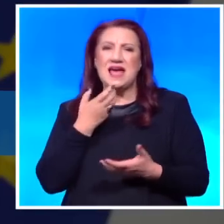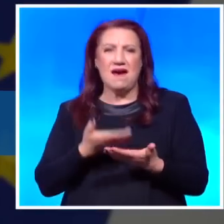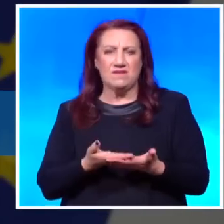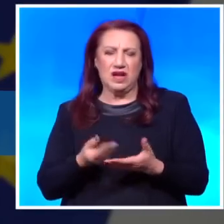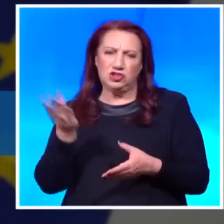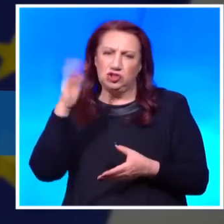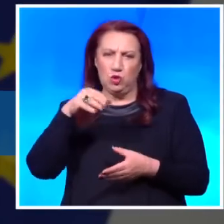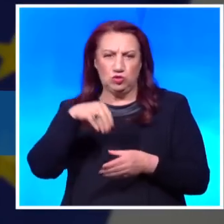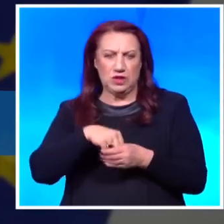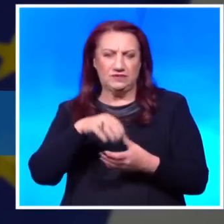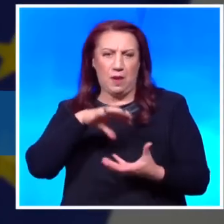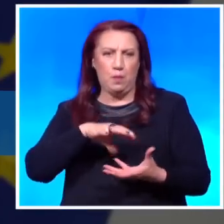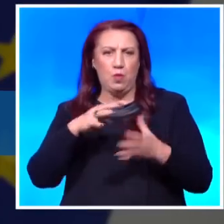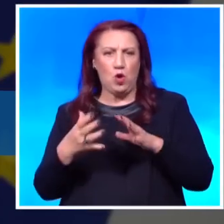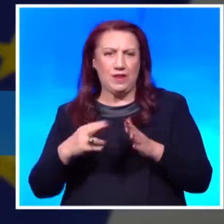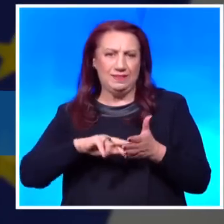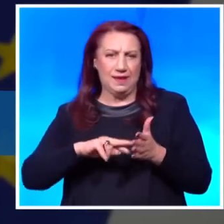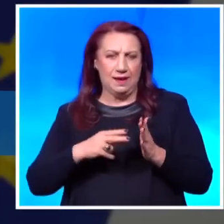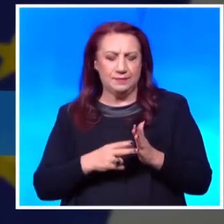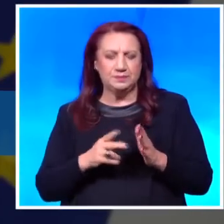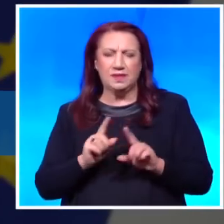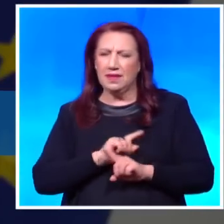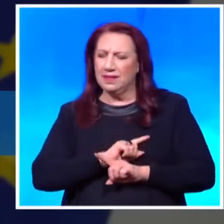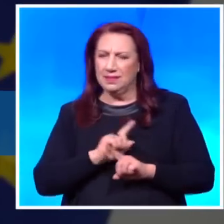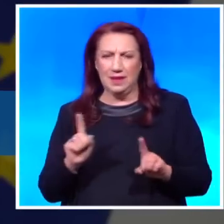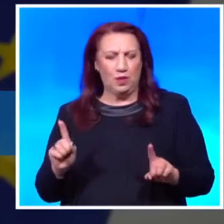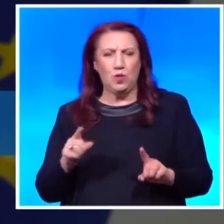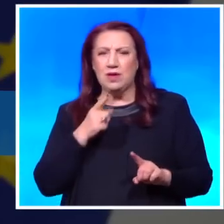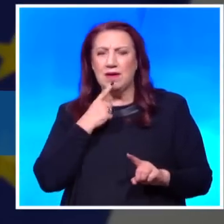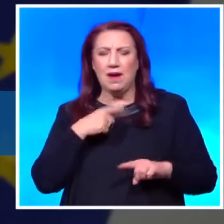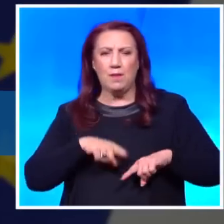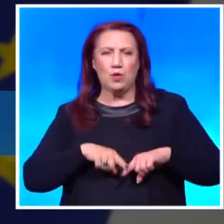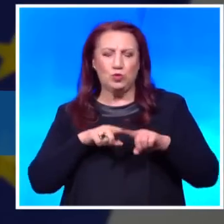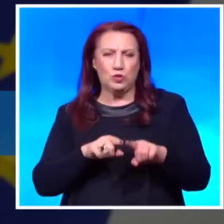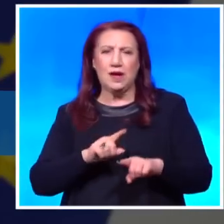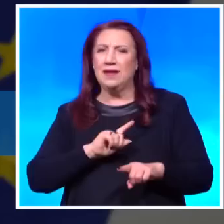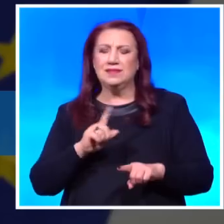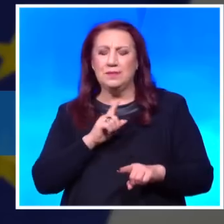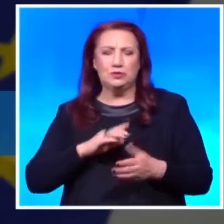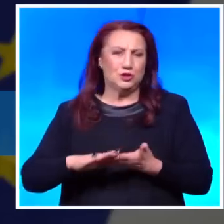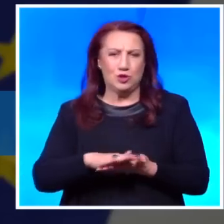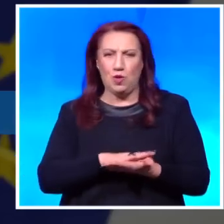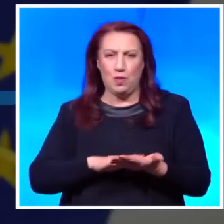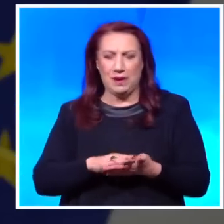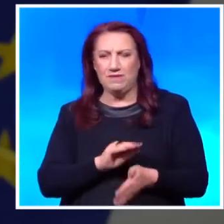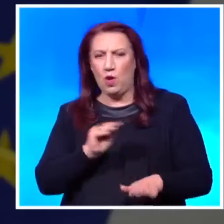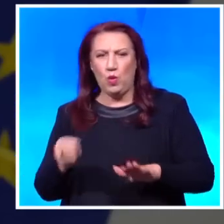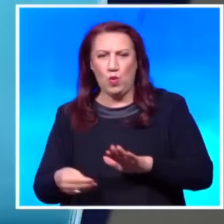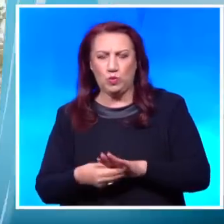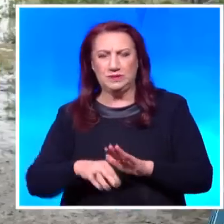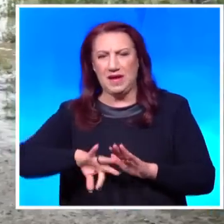прокуратура не може да се пребори с корупцията и кражбите. Тогава, когато корупцията и кражбите се превърнат и в държавна